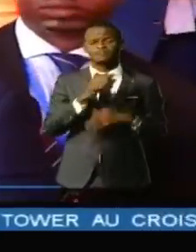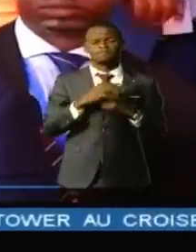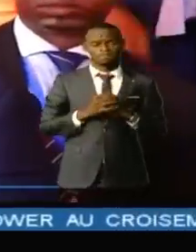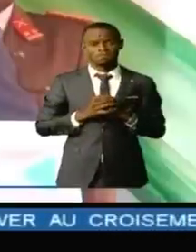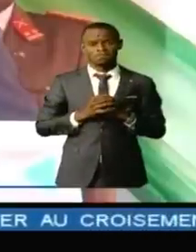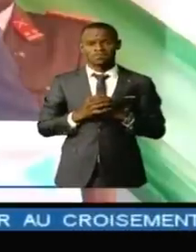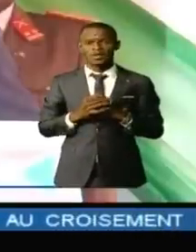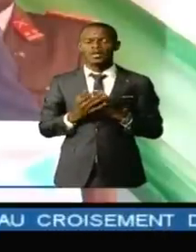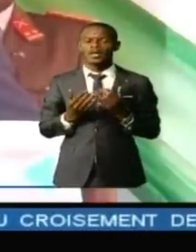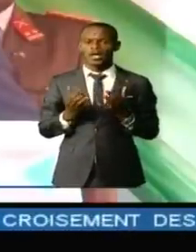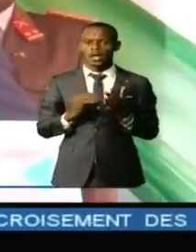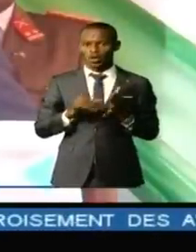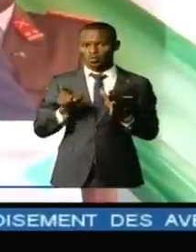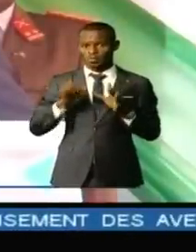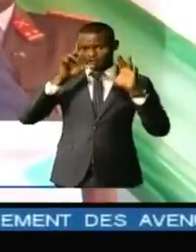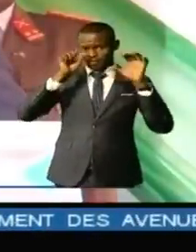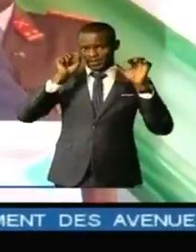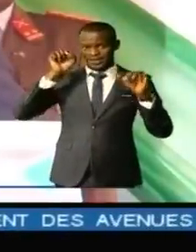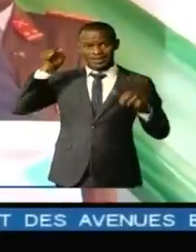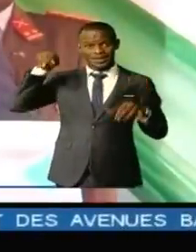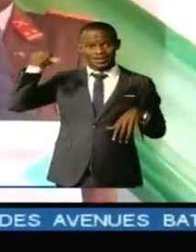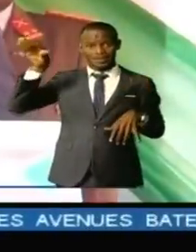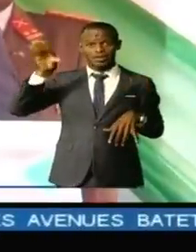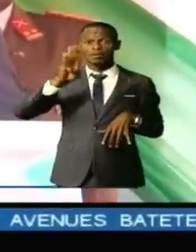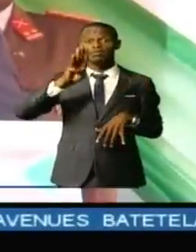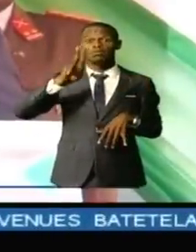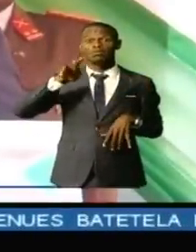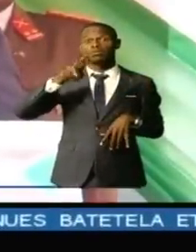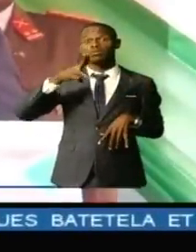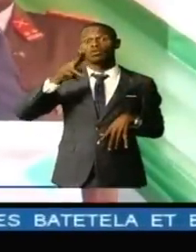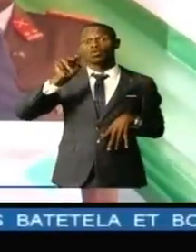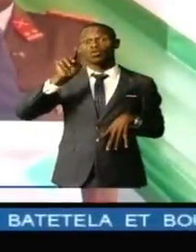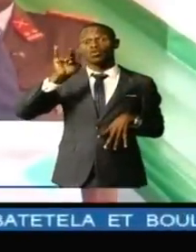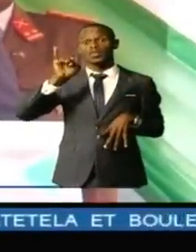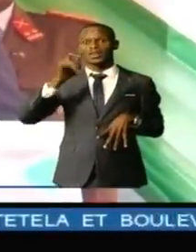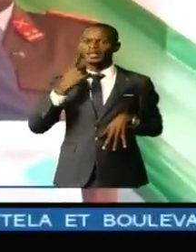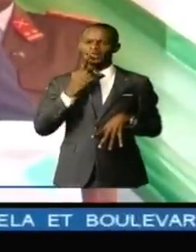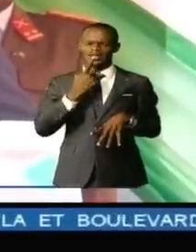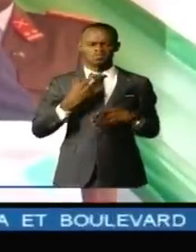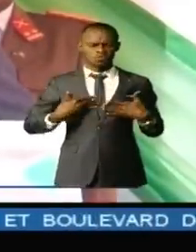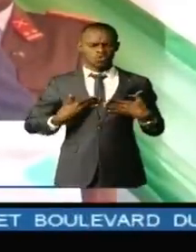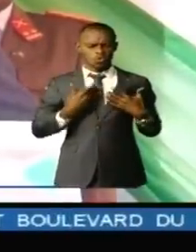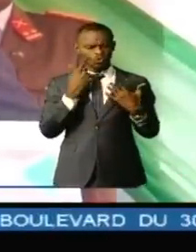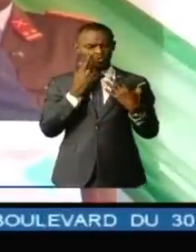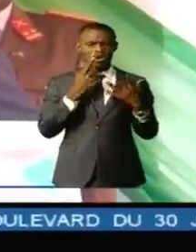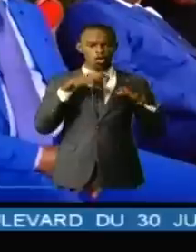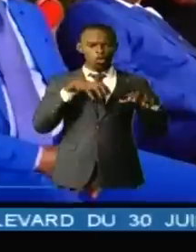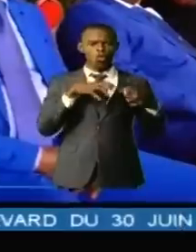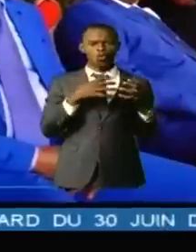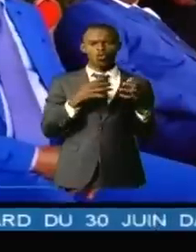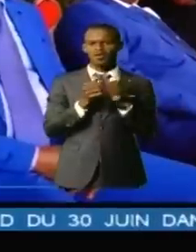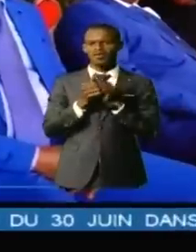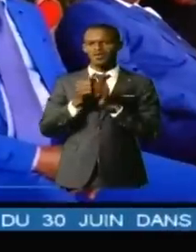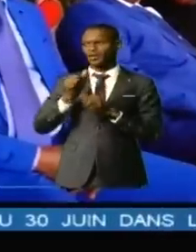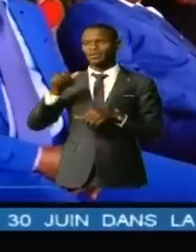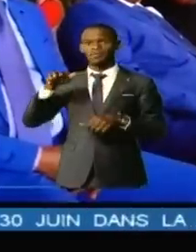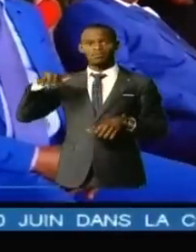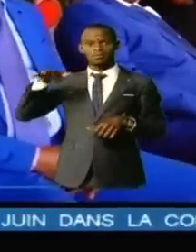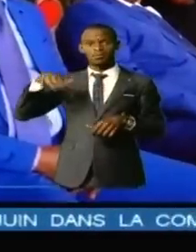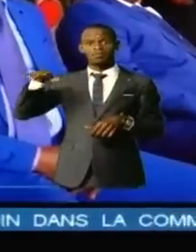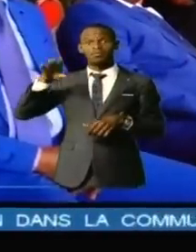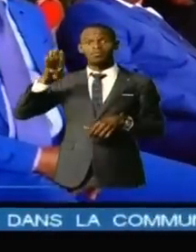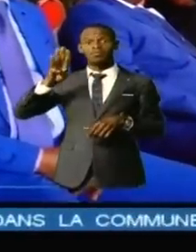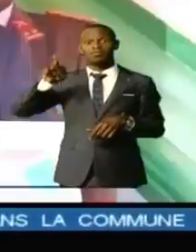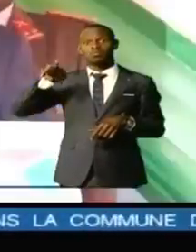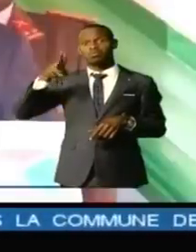président Evariste Ndayishimiye a salué la coopération entre Bujumbura et Kinshasa qui a été davantage cimentée,